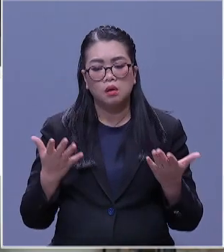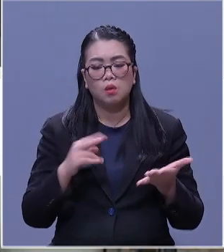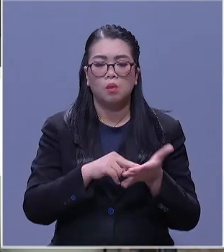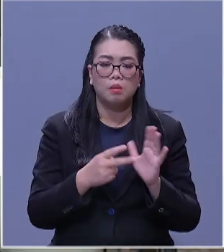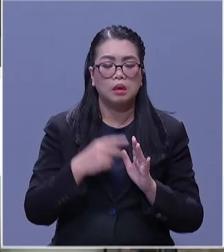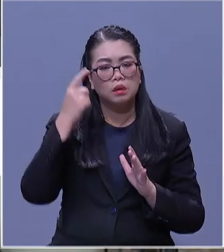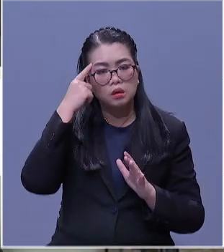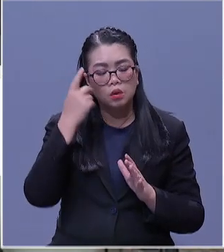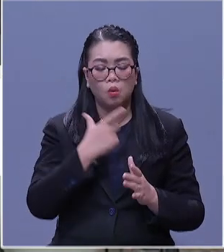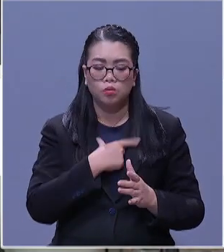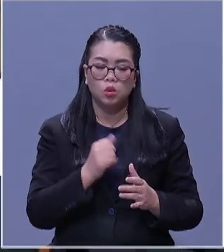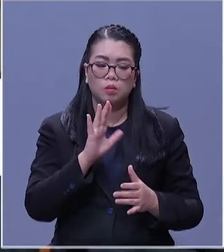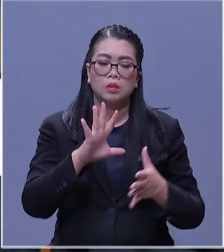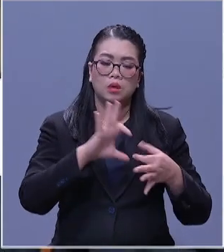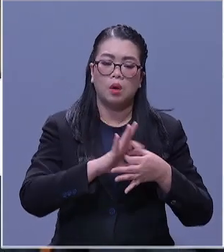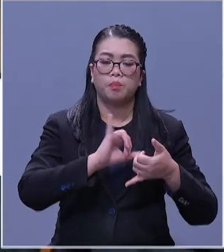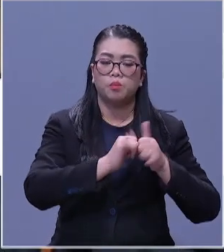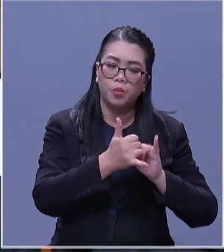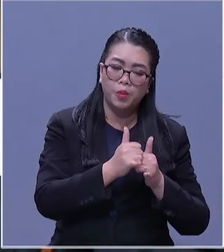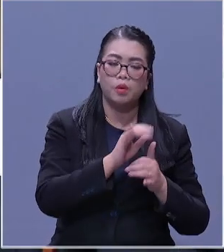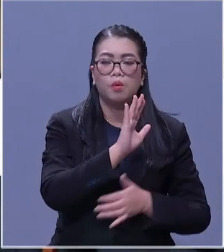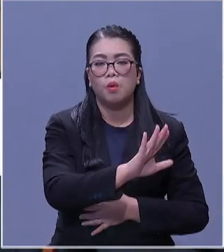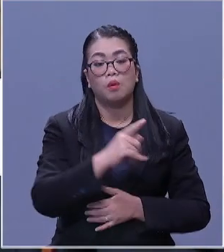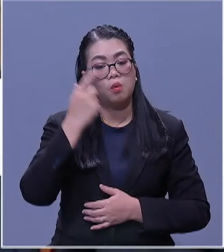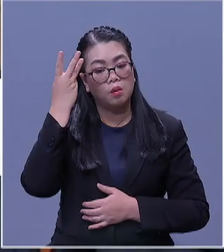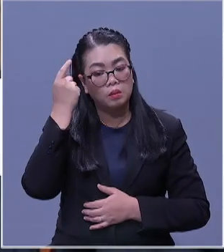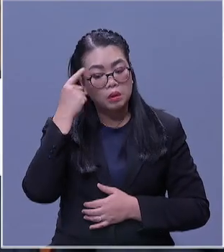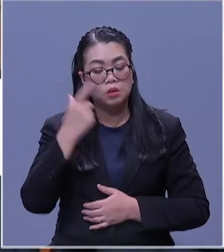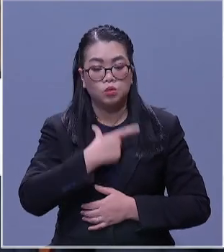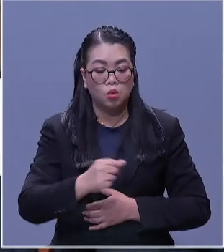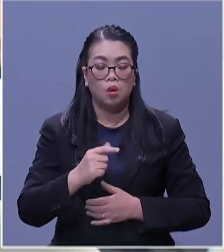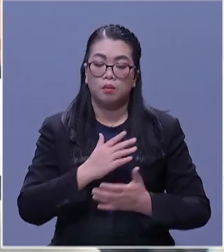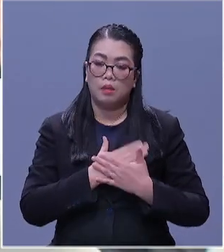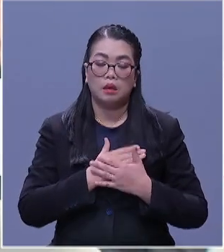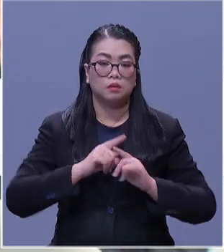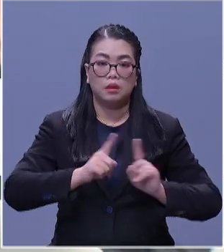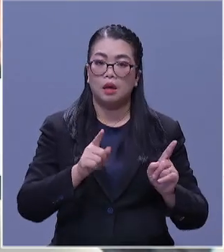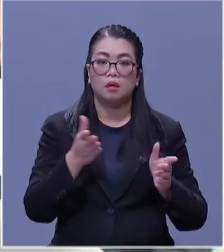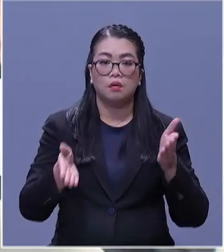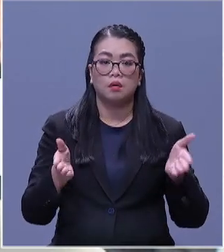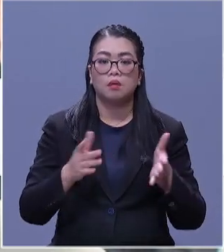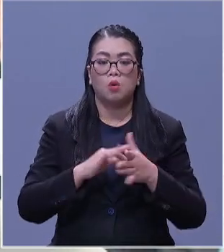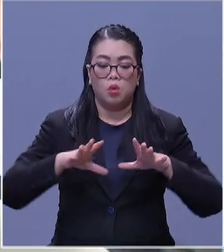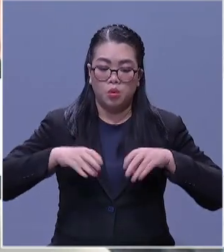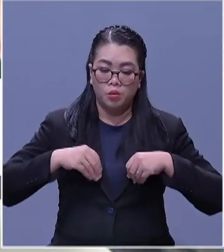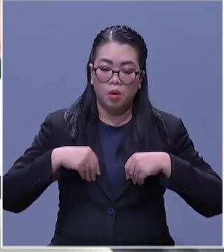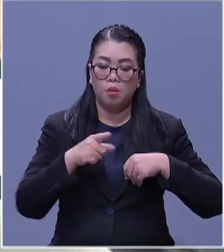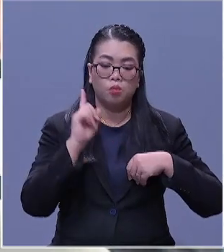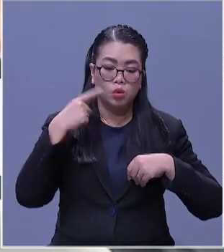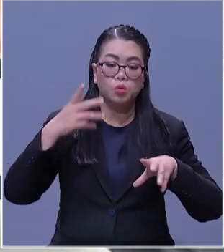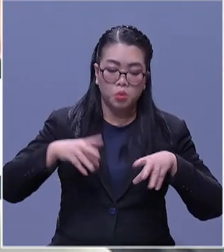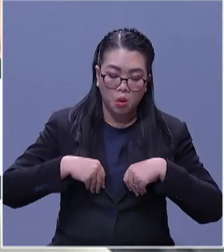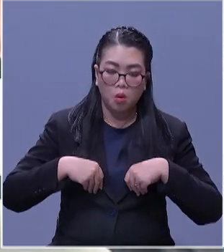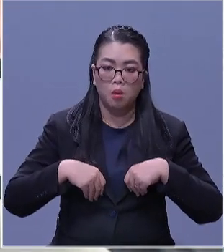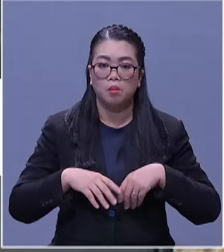เรื่อง sexualharassmentที่แตกต่างกันมากกว่าหรือว่าบางคนก็มองว่ามันเป็นเรื่องของความยินยอมแม้ใน